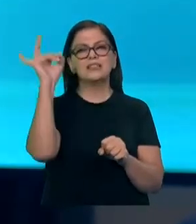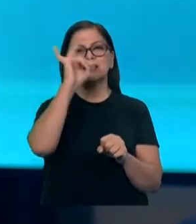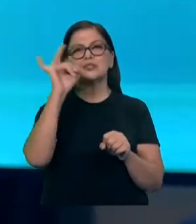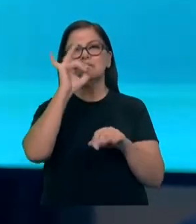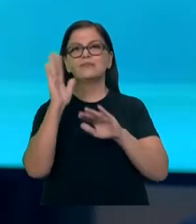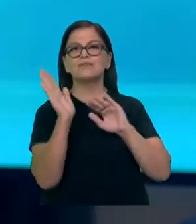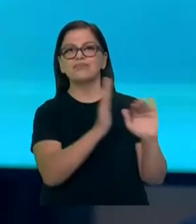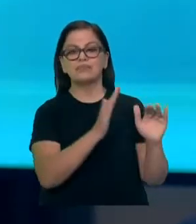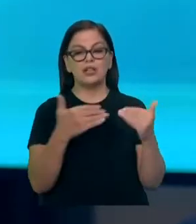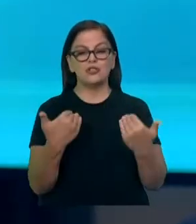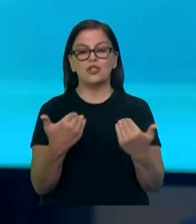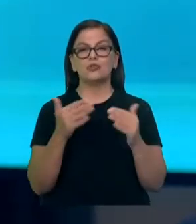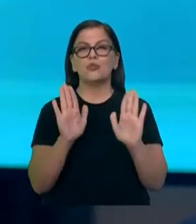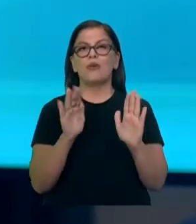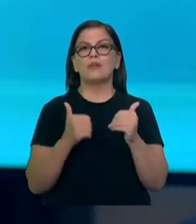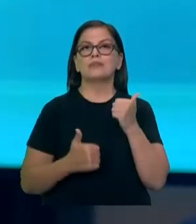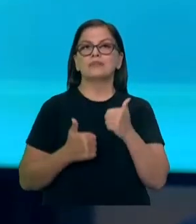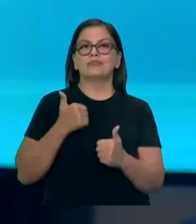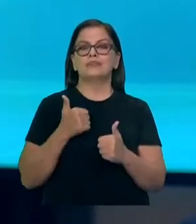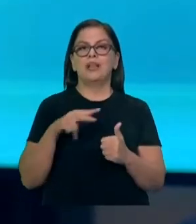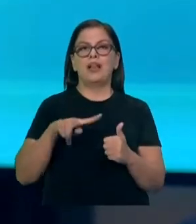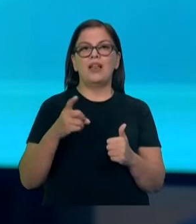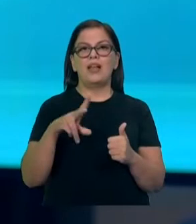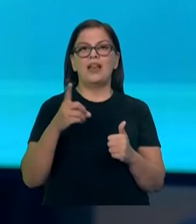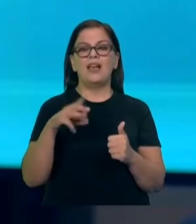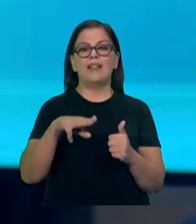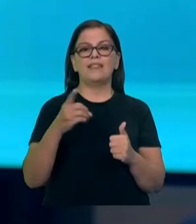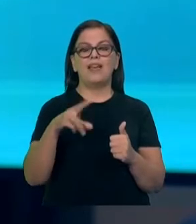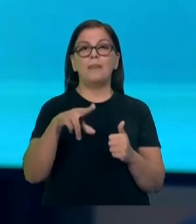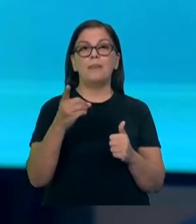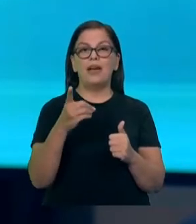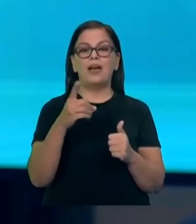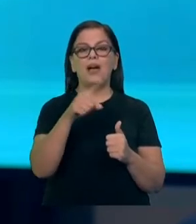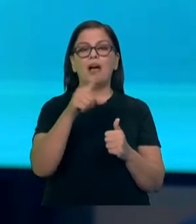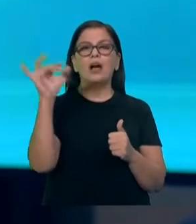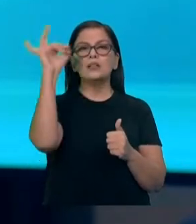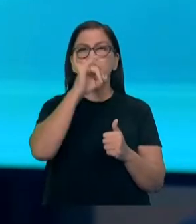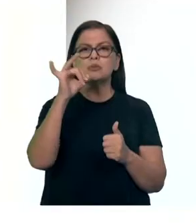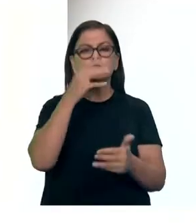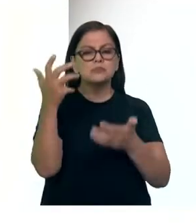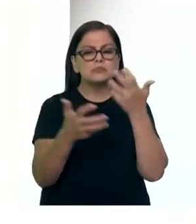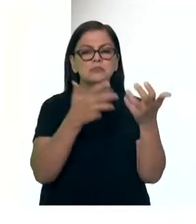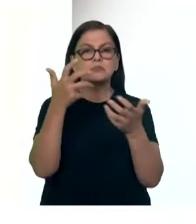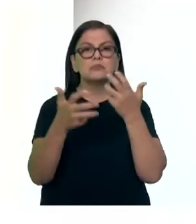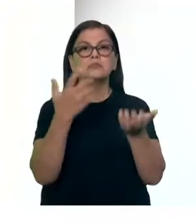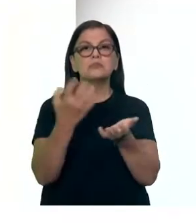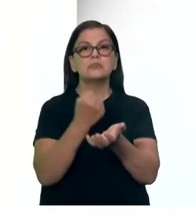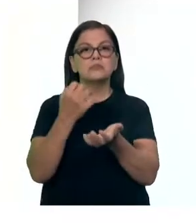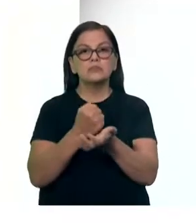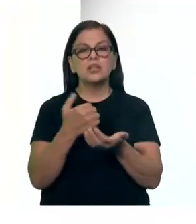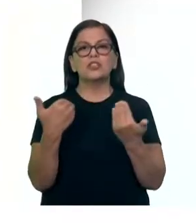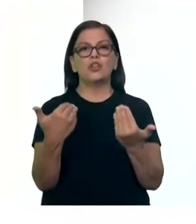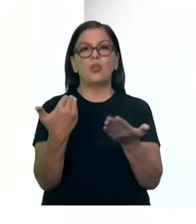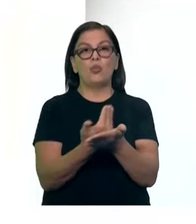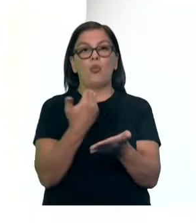torpaqlarımızda qurur yaradırıq. Lələtəpə neolit dövrü yaşayış yerində isə arxeoloji tədqiqatlar aparılıb, nəticədə yeni